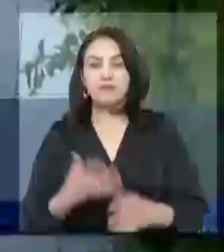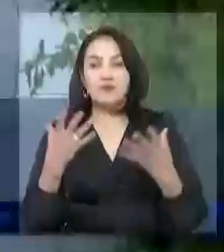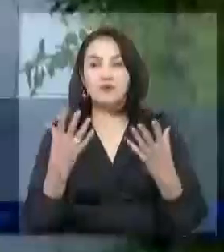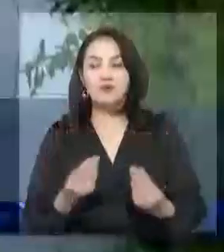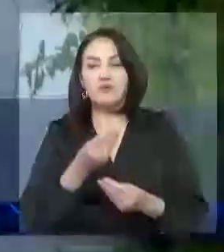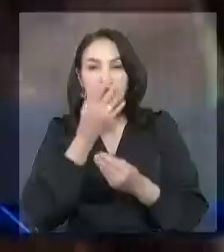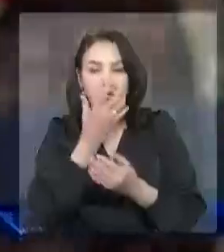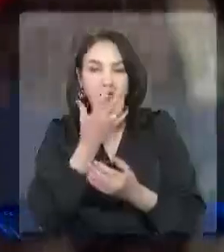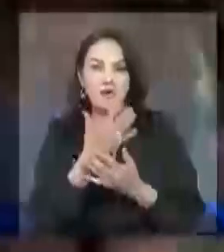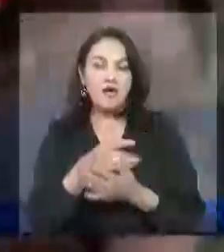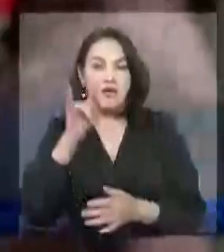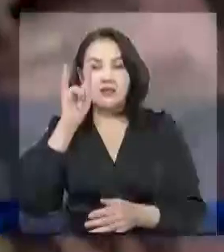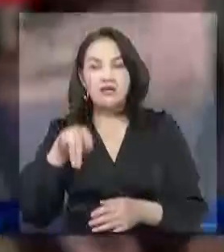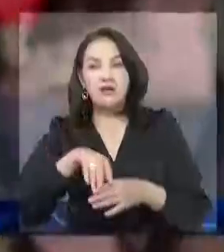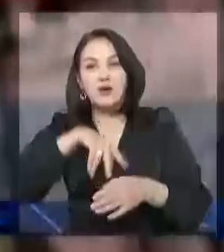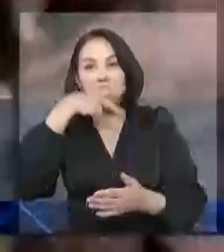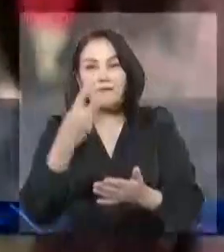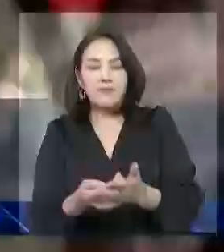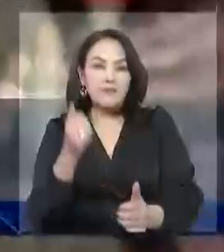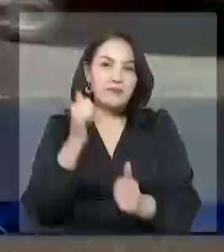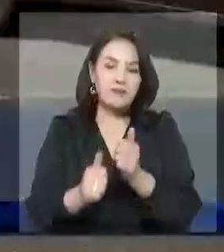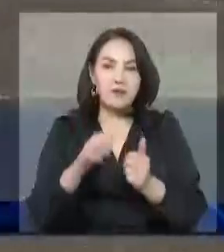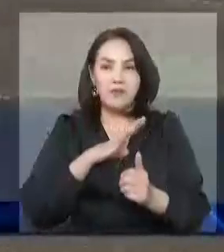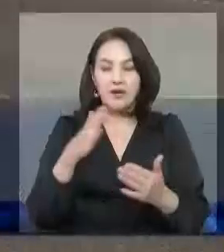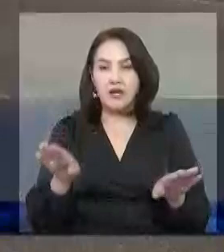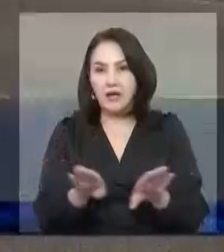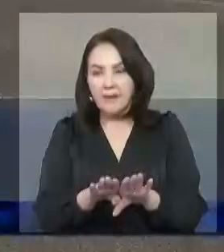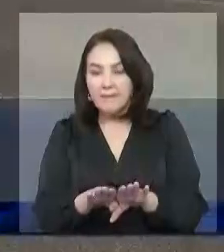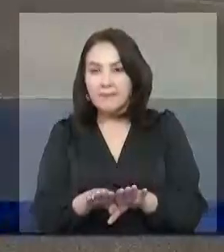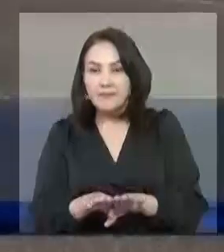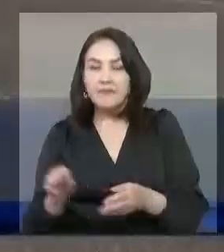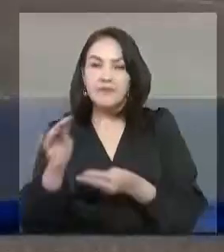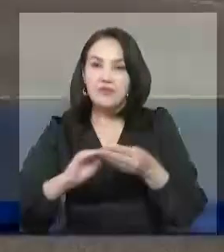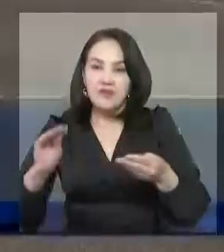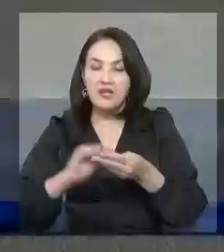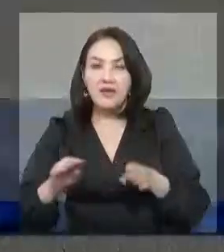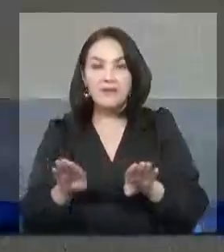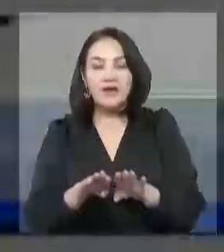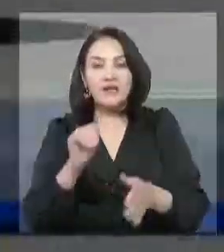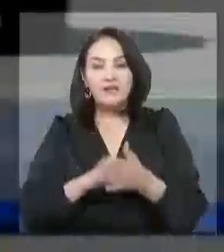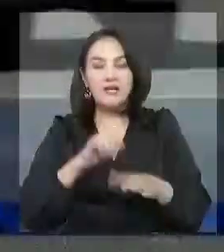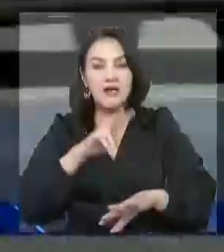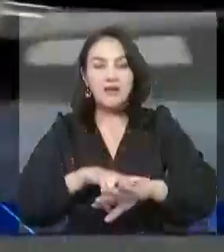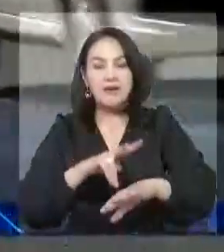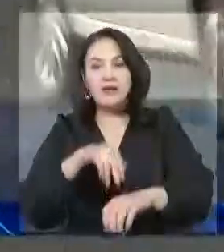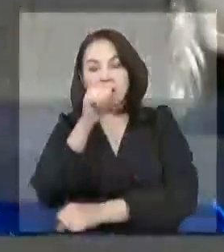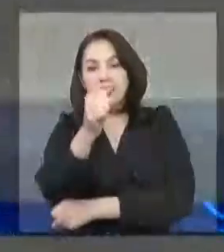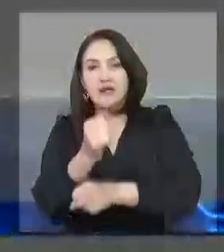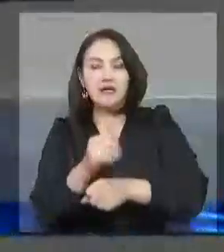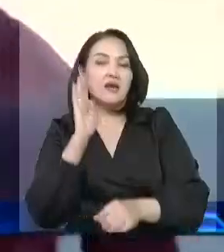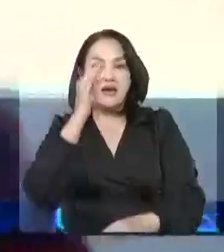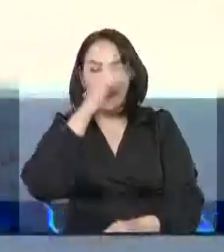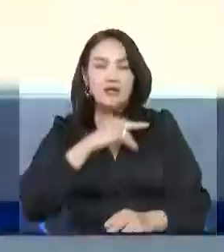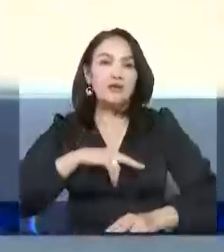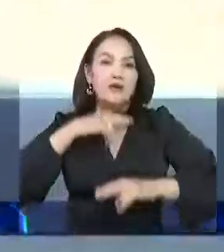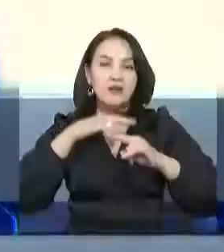қалада балалардың терезеден құлау оқиғалары жиілеп кетеді. Биылда сонда жағдай қайталанып отыр. Сол себептен полиция қызметкерлері ата-аналарға